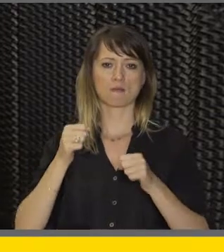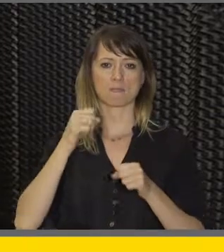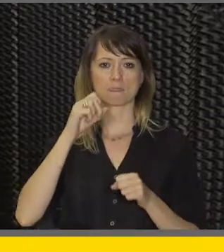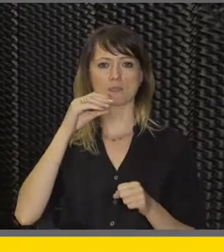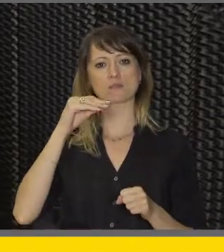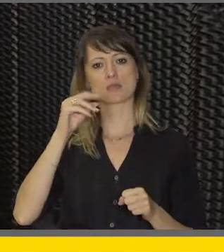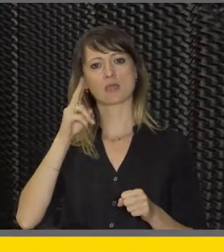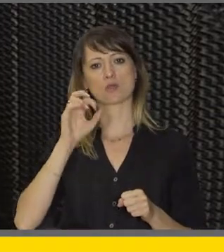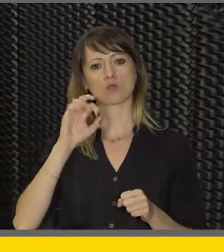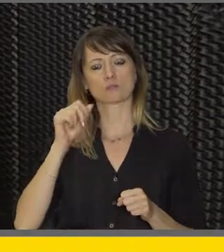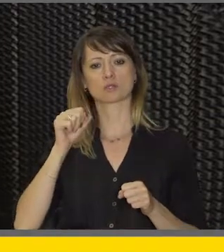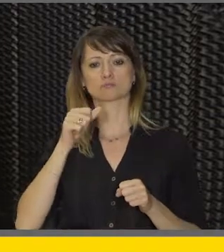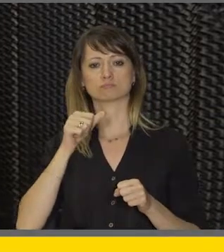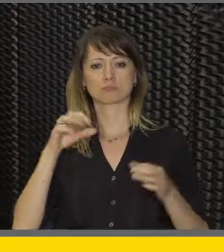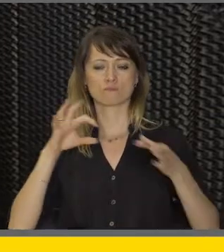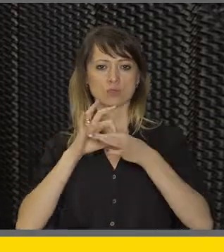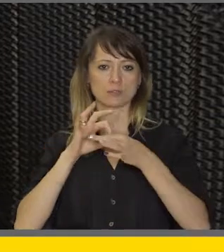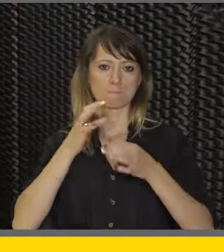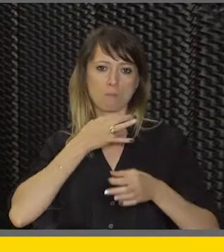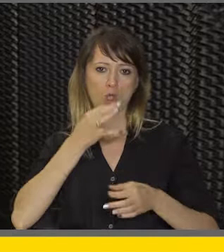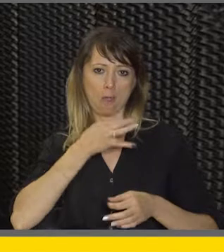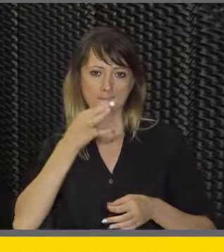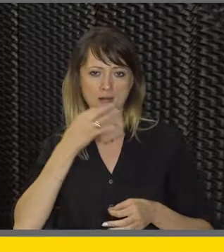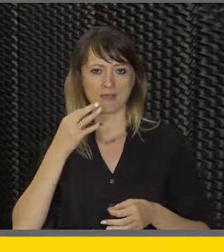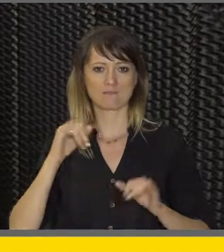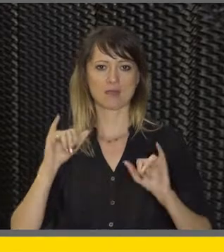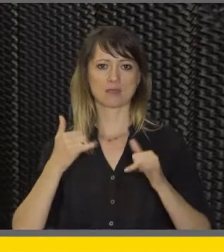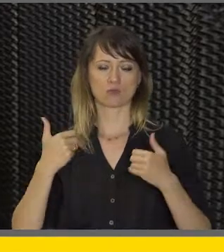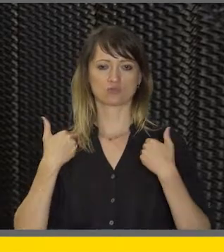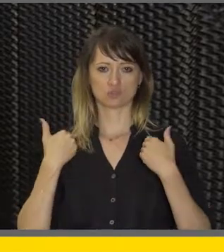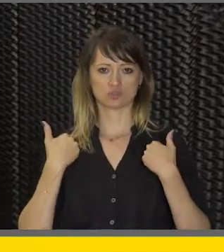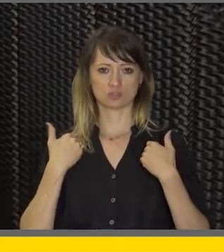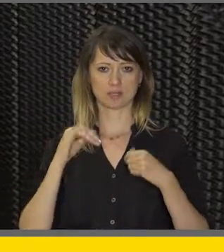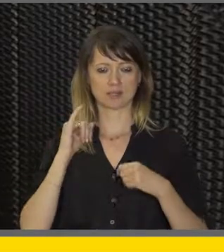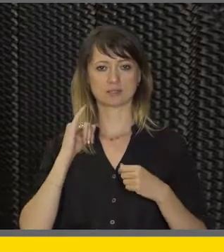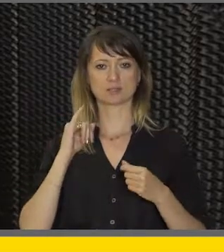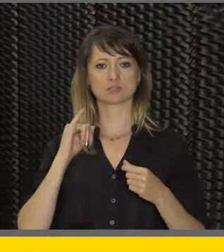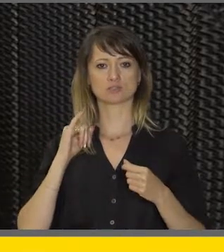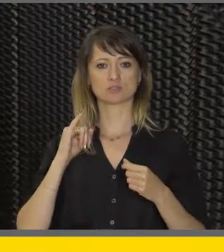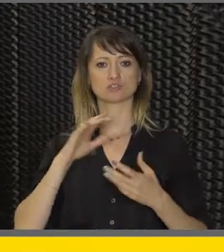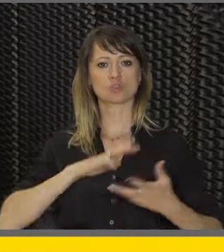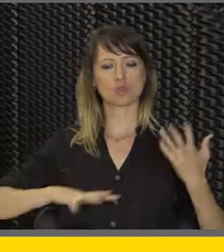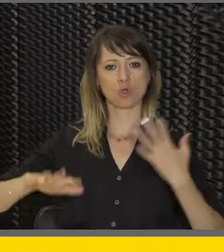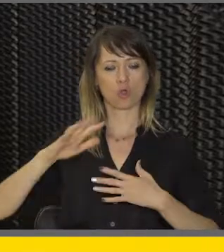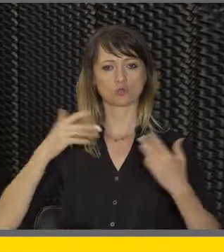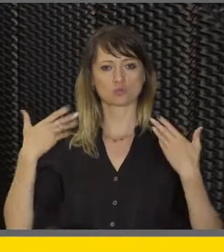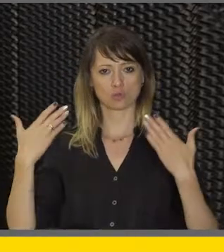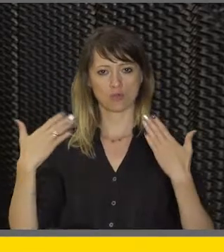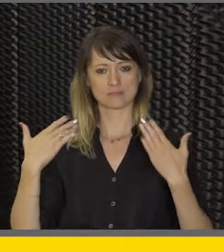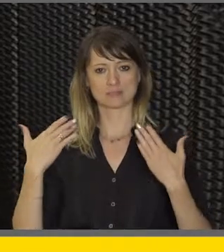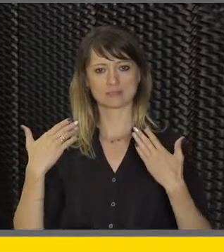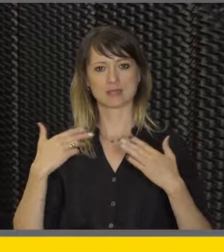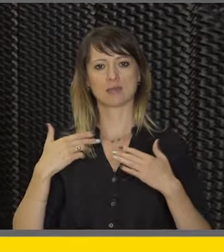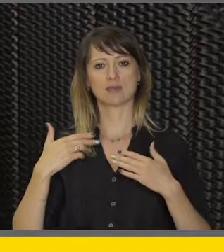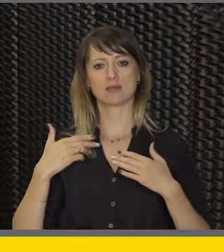się z poprawą jakości życia człowieka i zmniejszeniem zagrożeń dla środowiska naturalnego. A to znaczy, że nie każda działalność związana